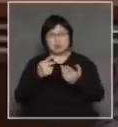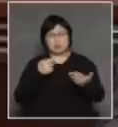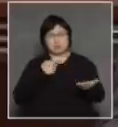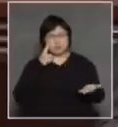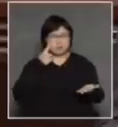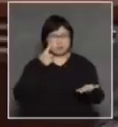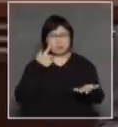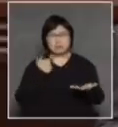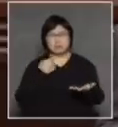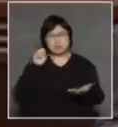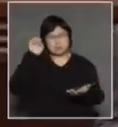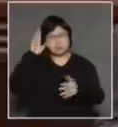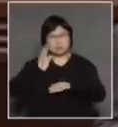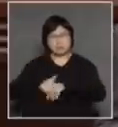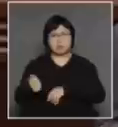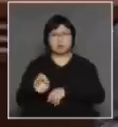到有啲咩高見。